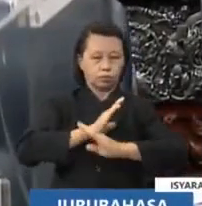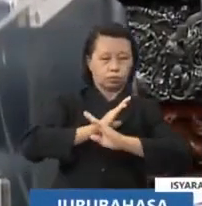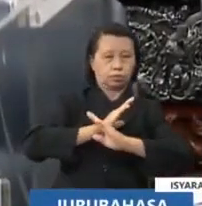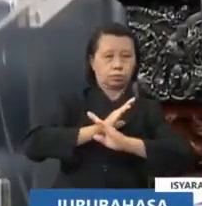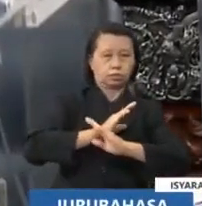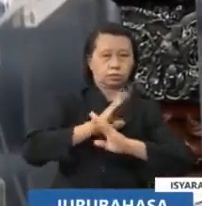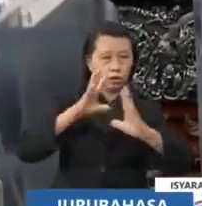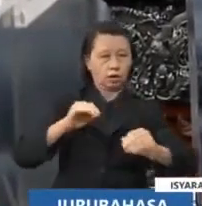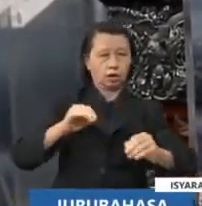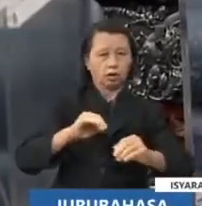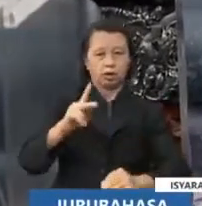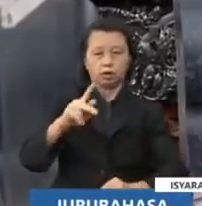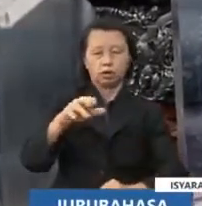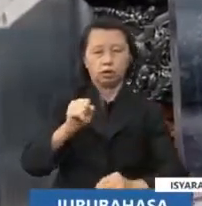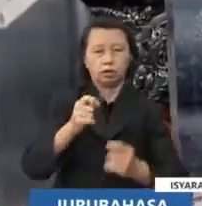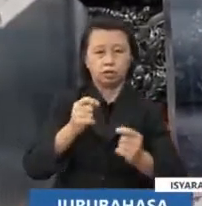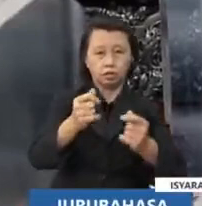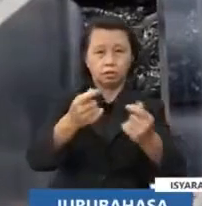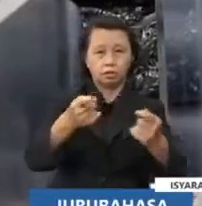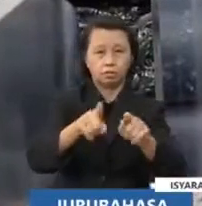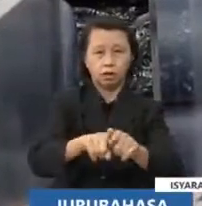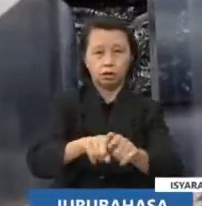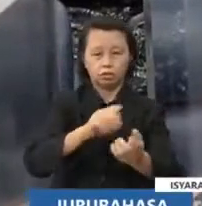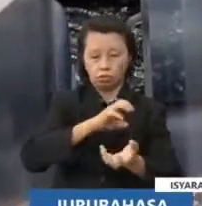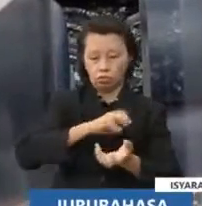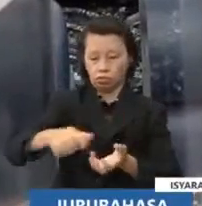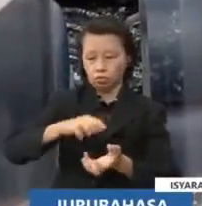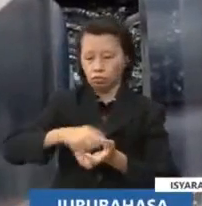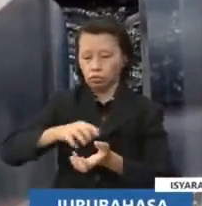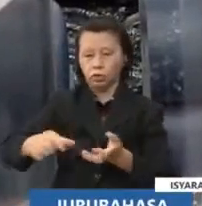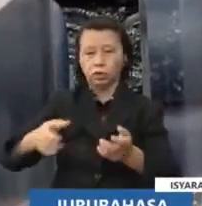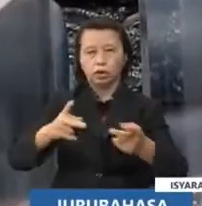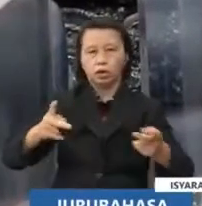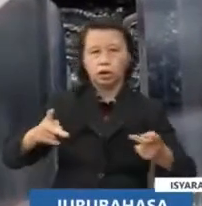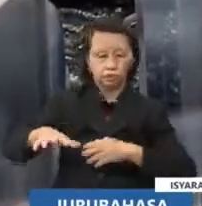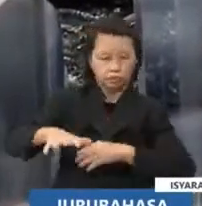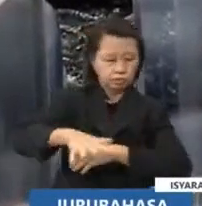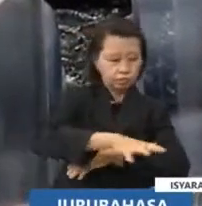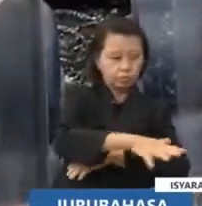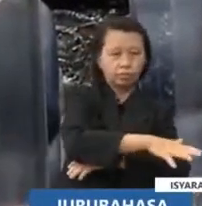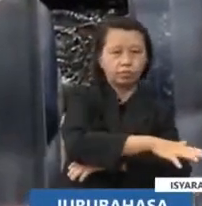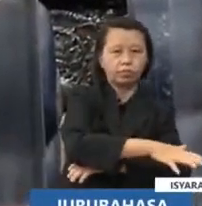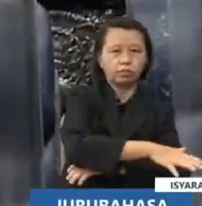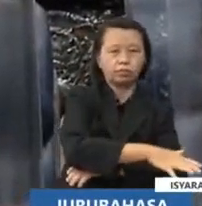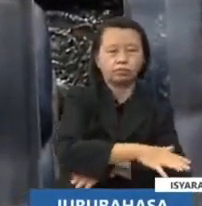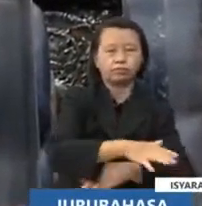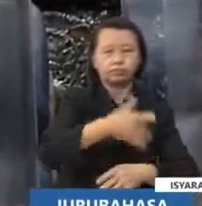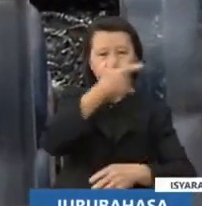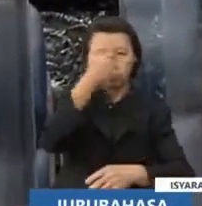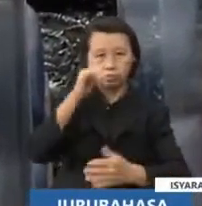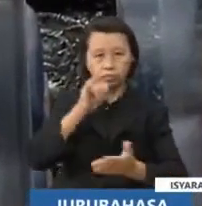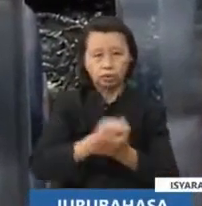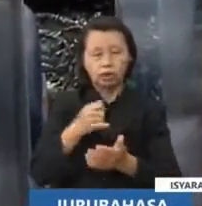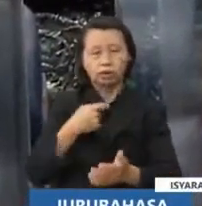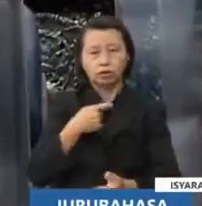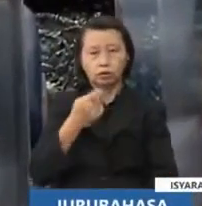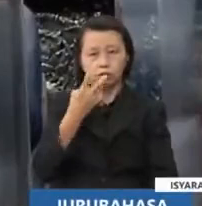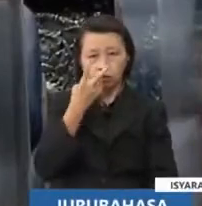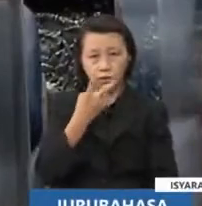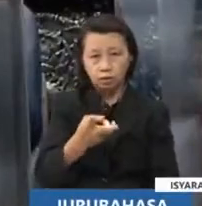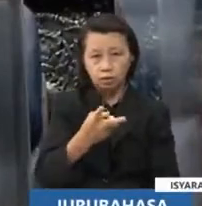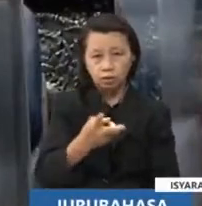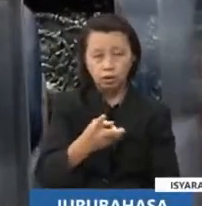tentang kiske yang segera berlaku ekor shakhrukh Khan di kawasan pinggir pantai Jadi unikan itu kita melihat